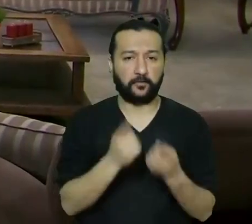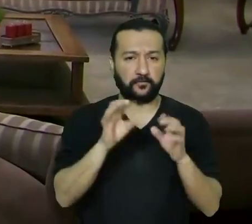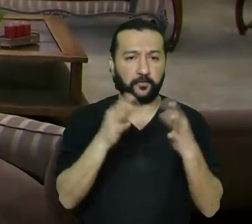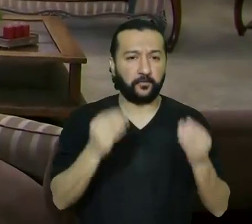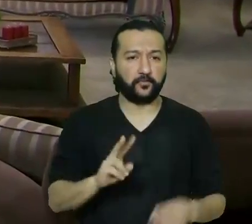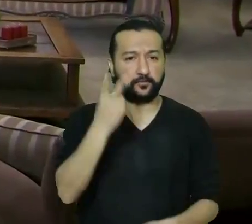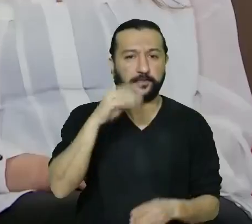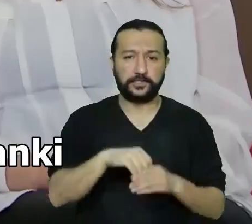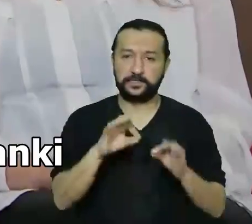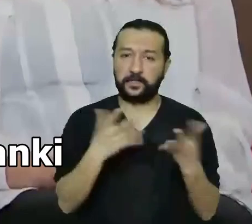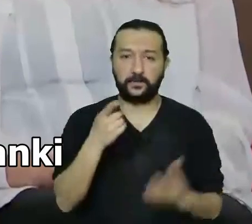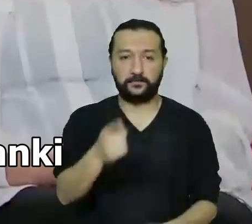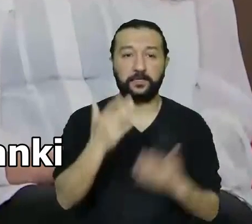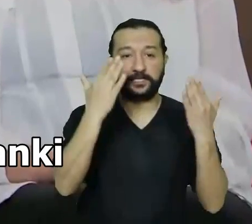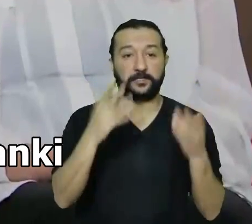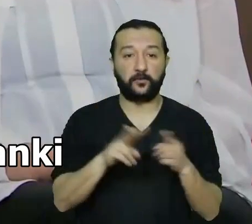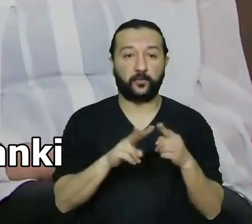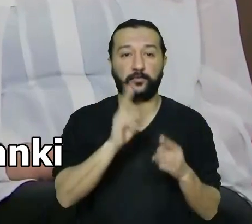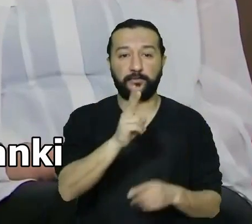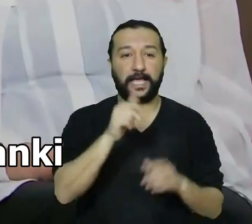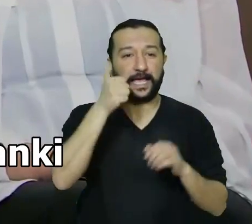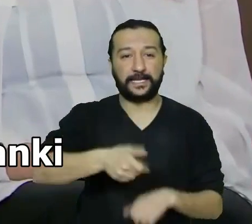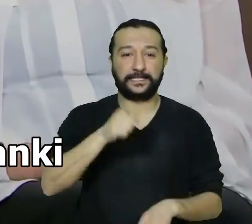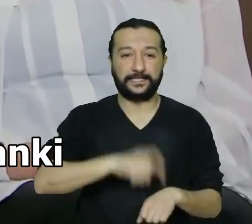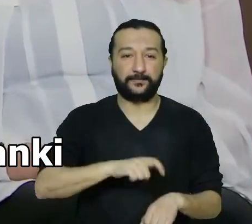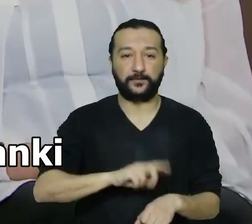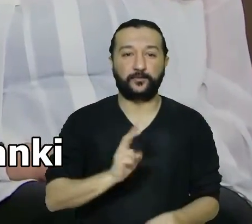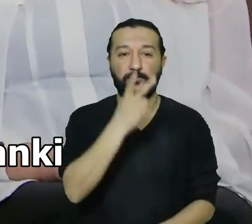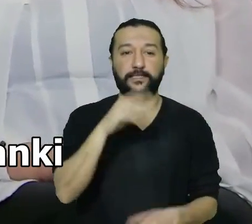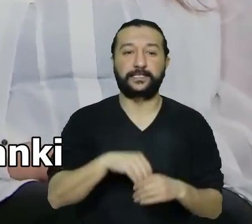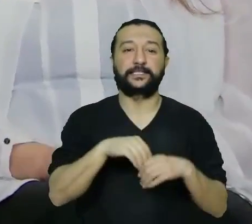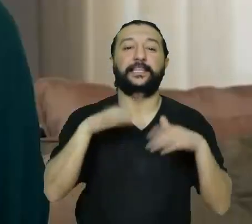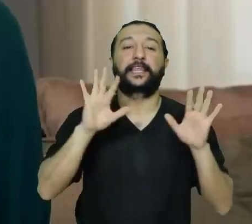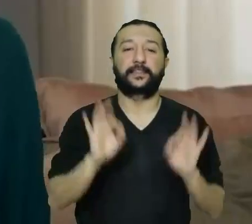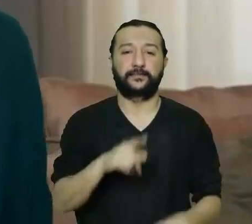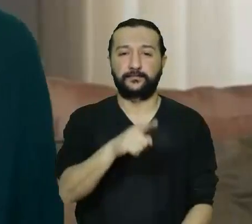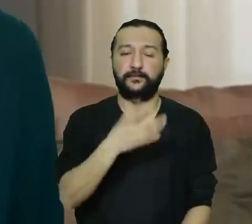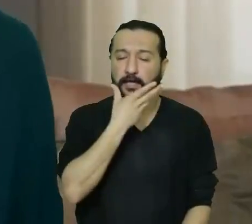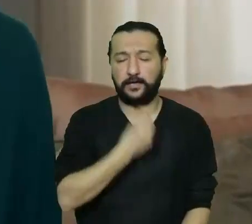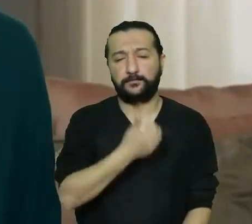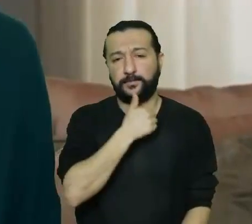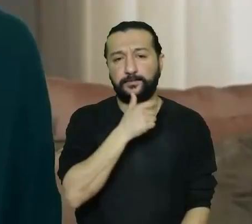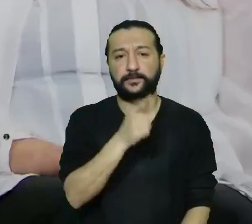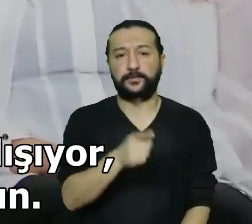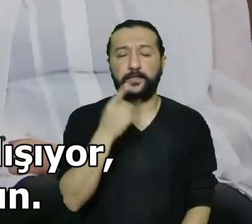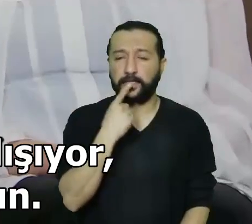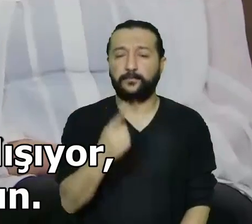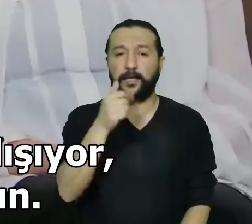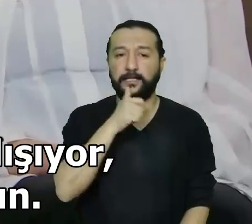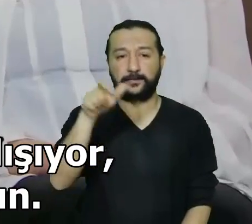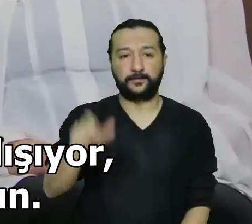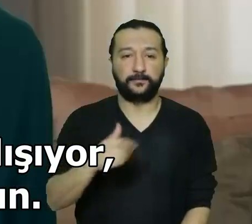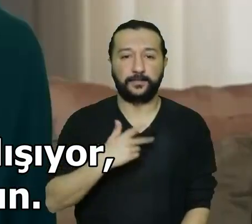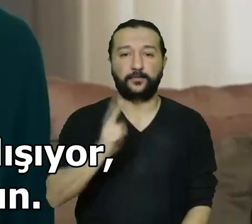Nedir acaba sürprizi? İnşallah Nurhan'ın her zamanki sürprizlerinden değildir. Ya aşk olsun babacığım ya. Ya adam